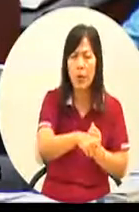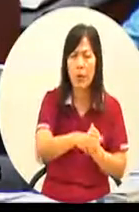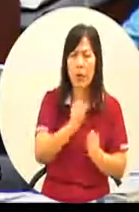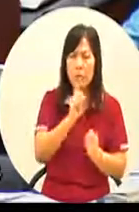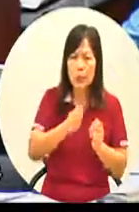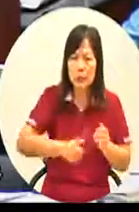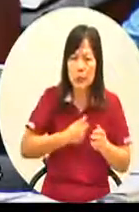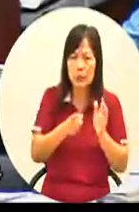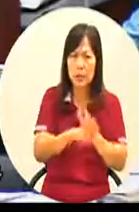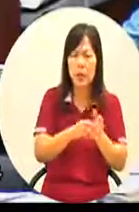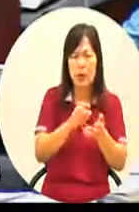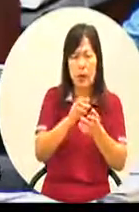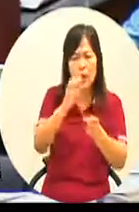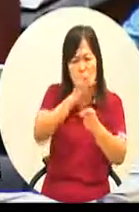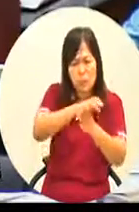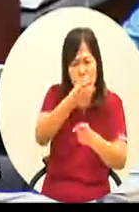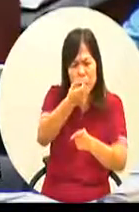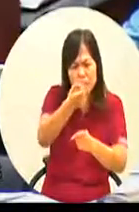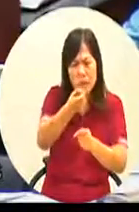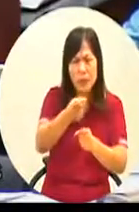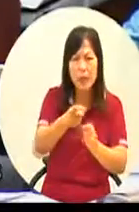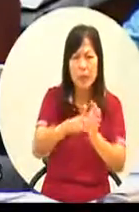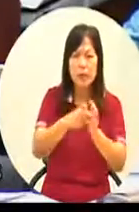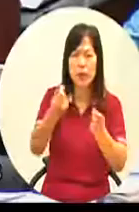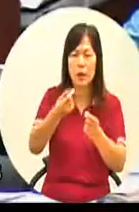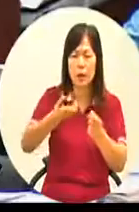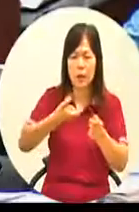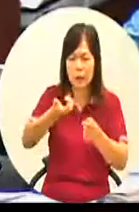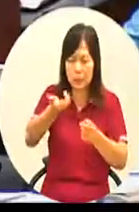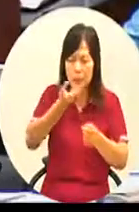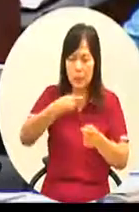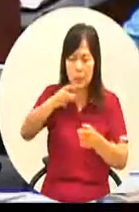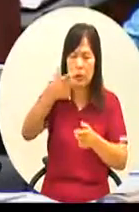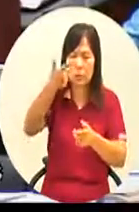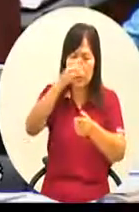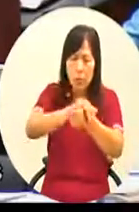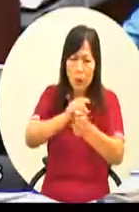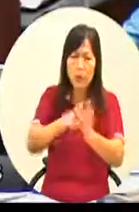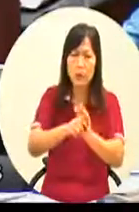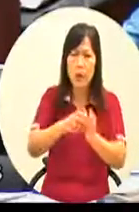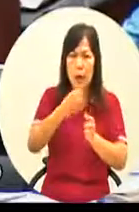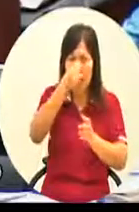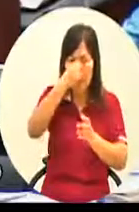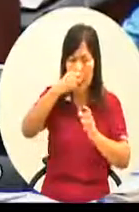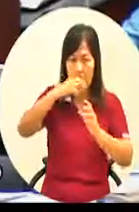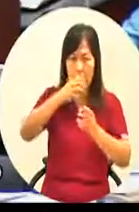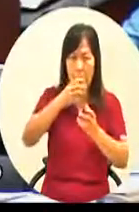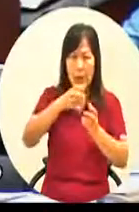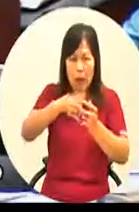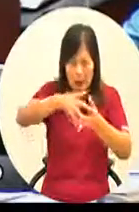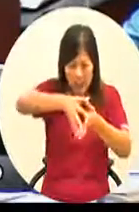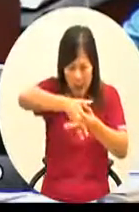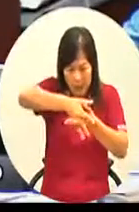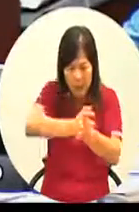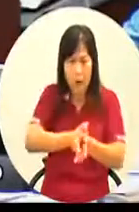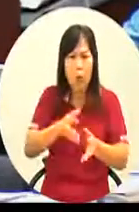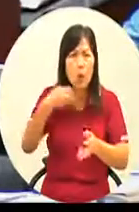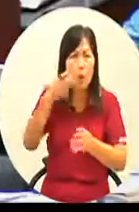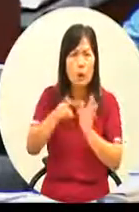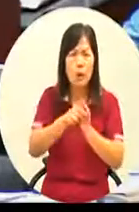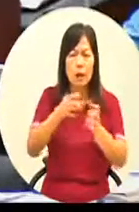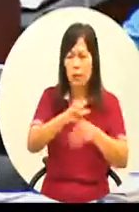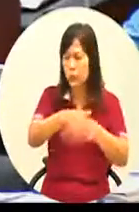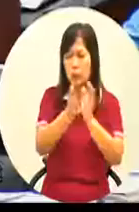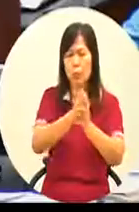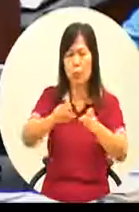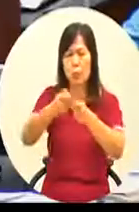事实报案真钱啦。你像迄边安去六区，啊，看到迄个连木规区拢倒去啊，拢歹啊。伊甲